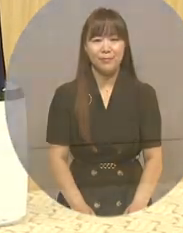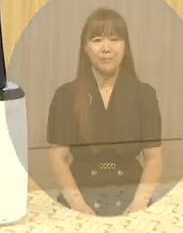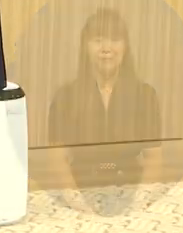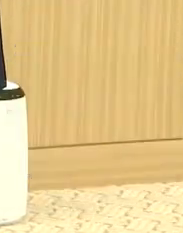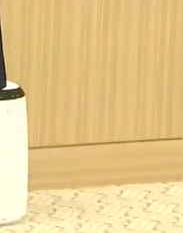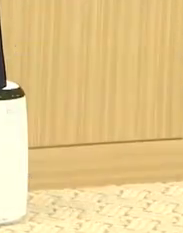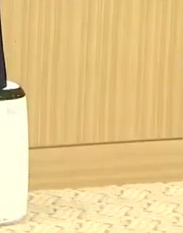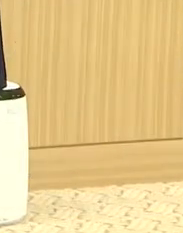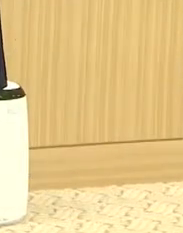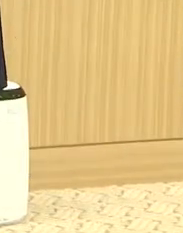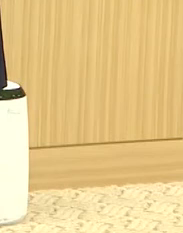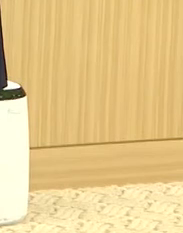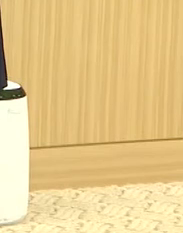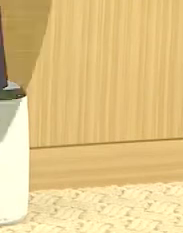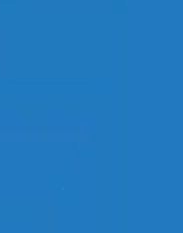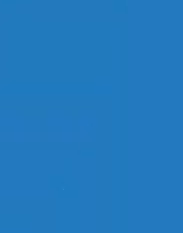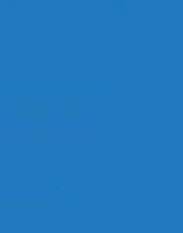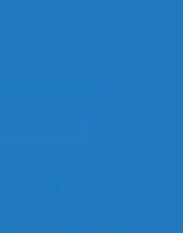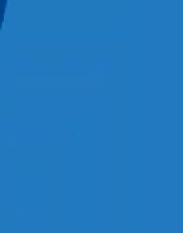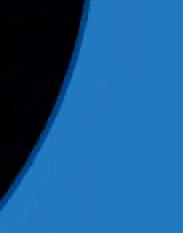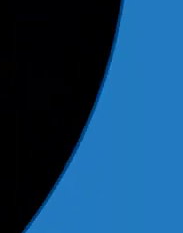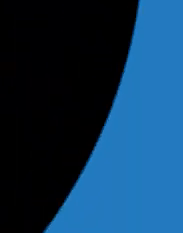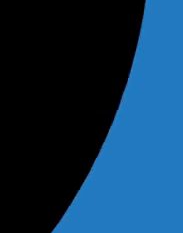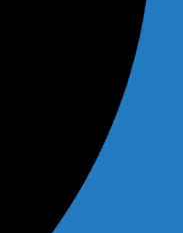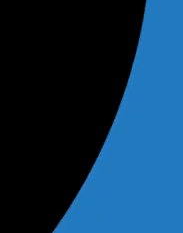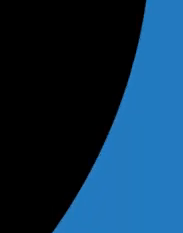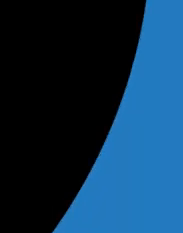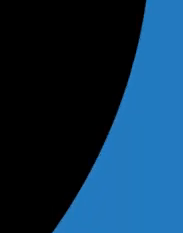뉴스 김재상입니다.